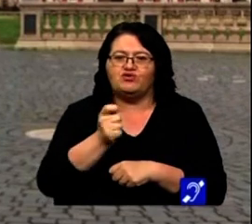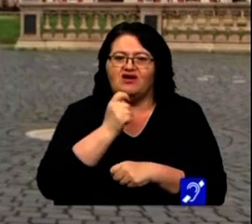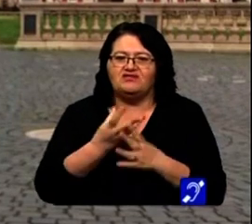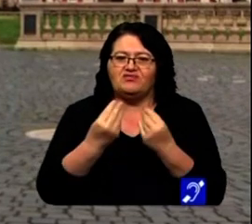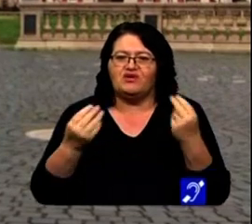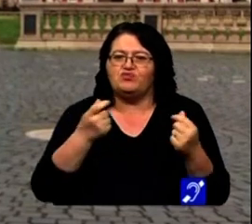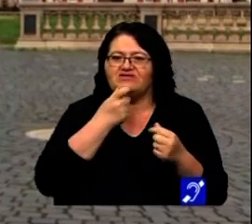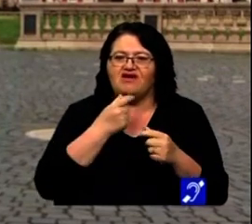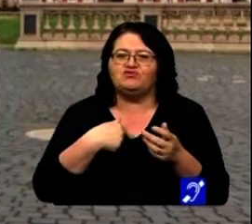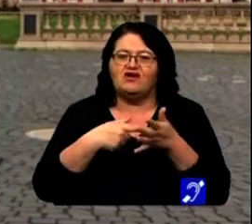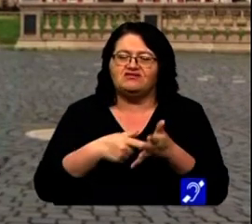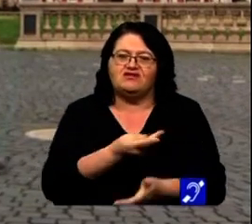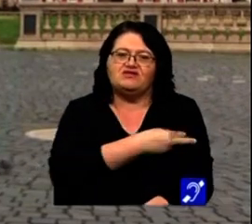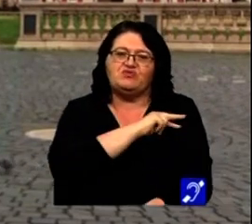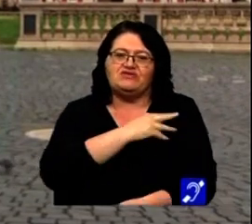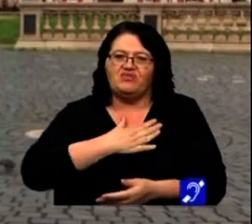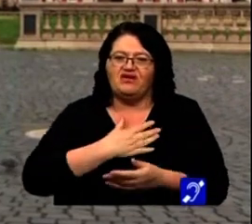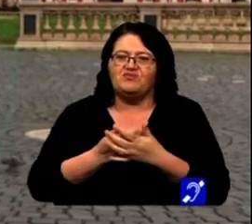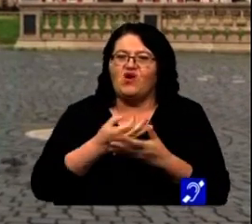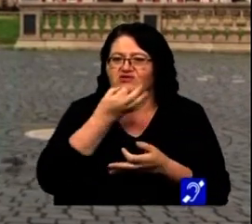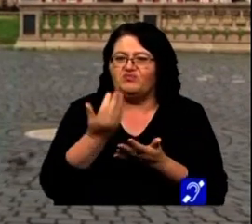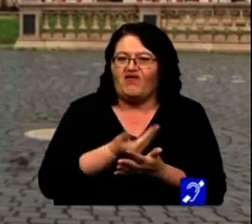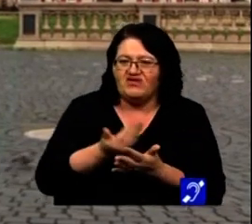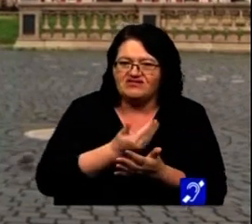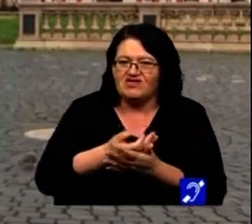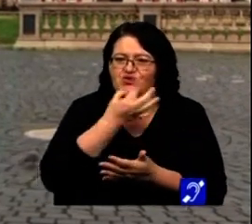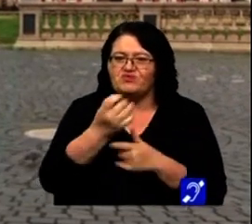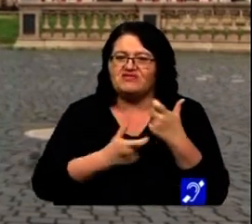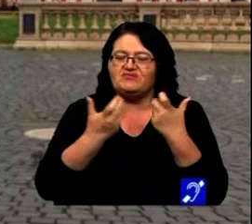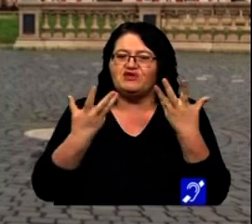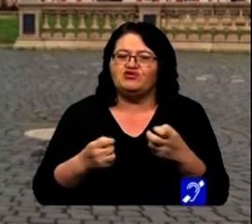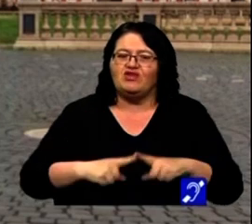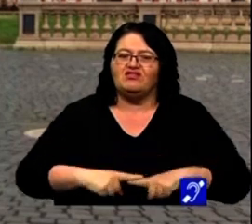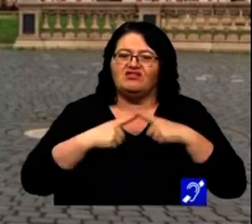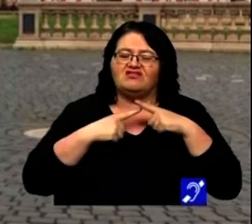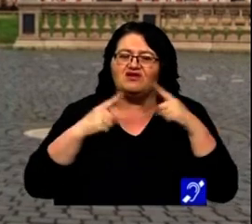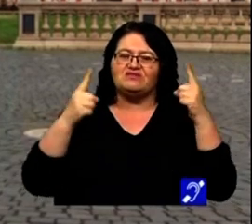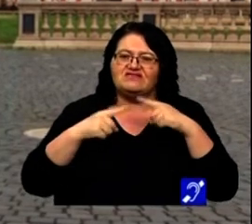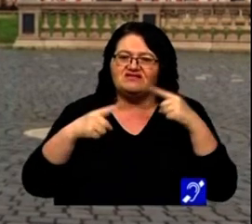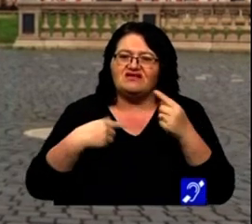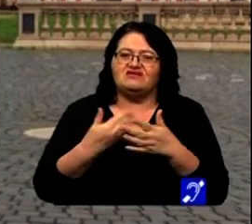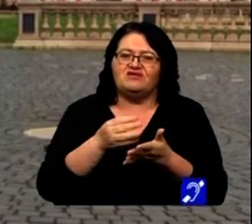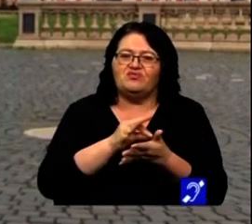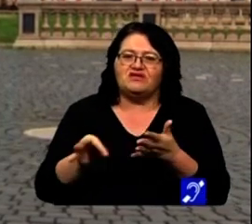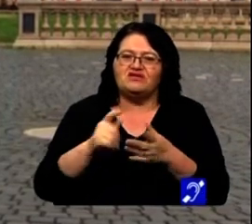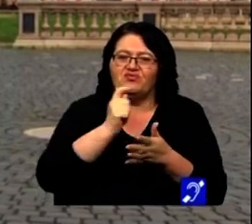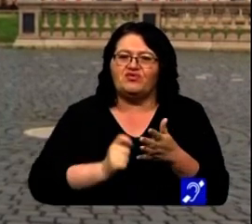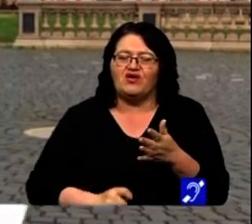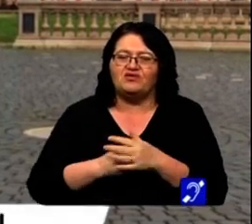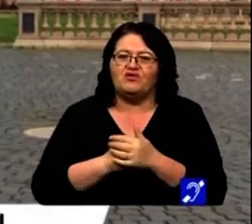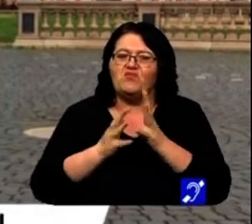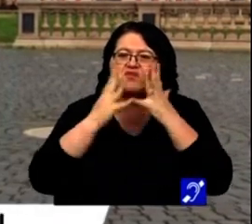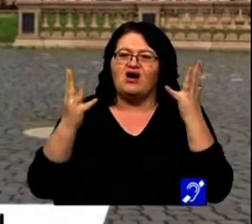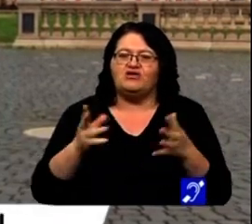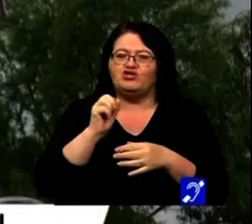de foarte mulți ani și asta va fi și rolul meu. O să relatez, o să povestesc despre ceea ce trăim zi de zi în proiectul ăsta uriaș